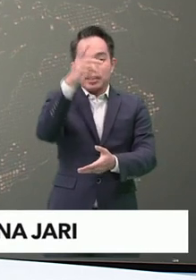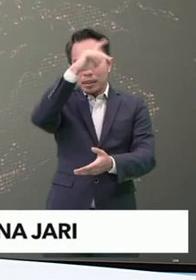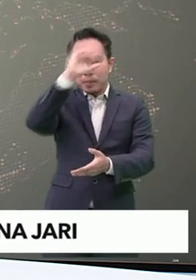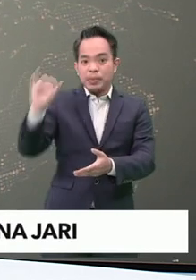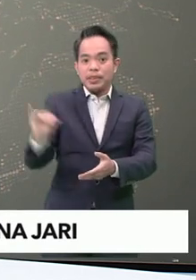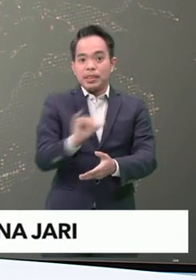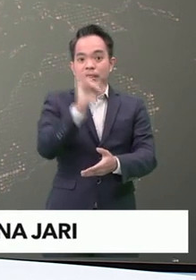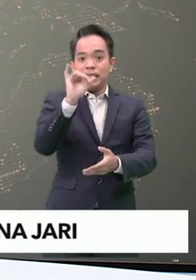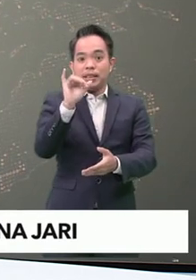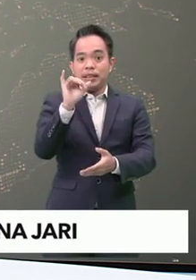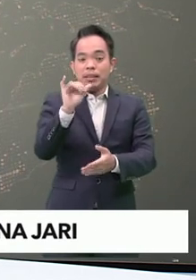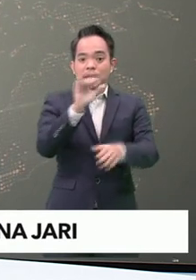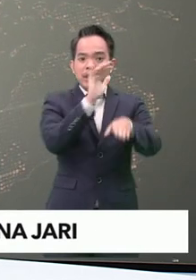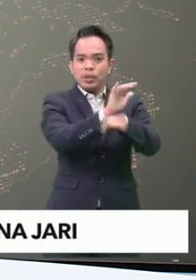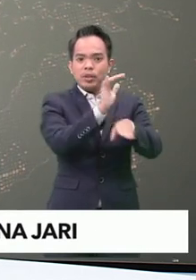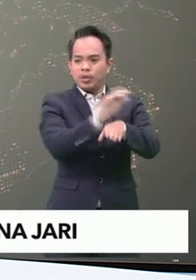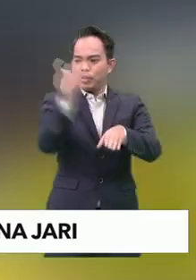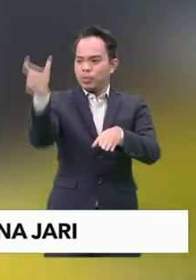di Tego subscribe